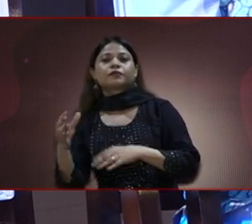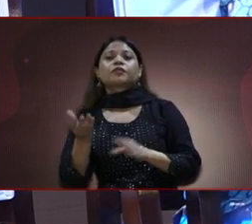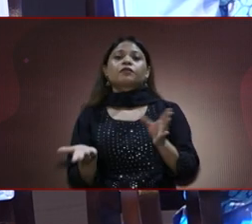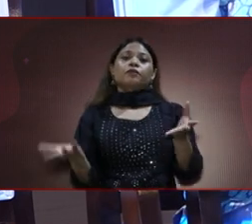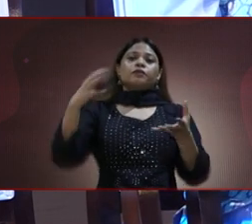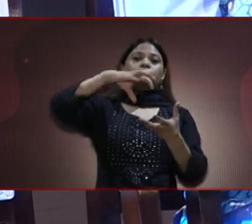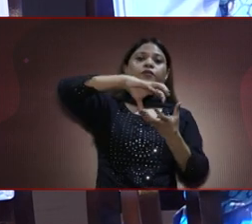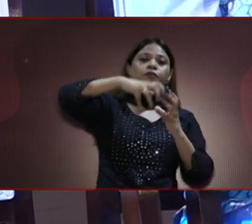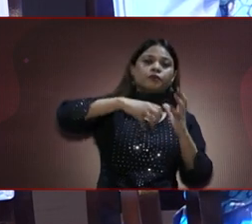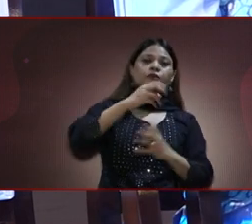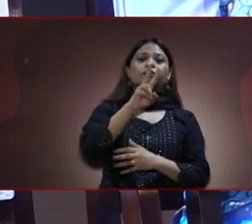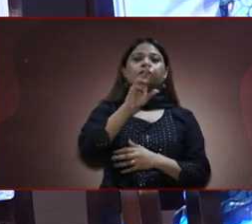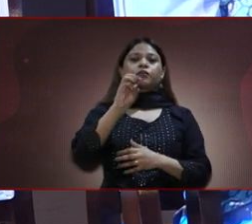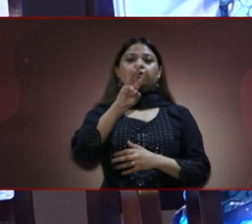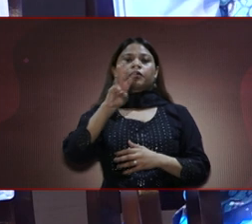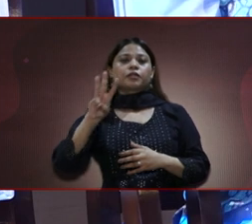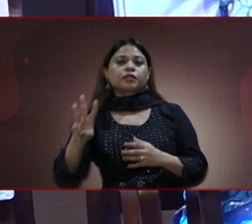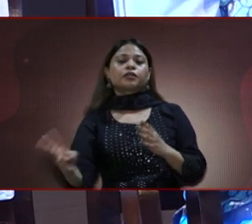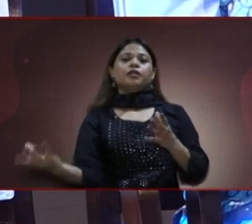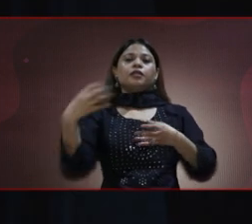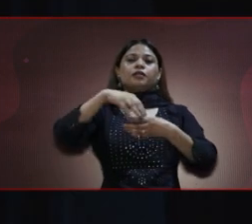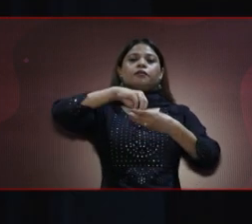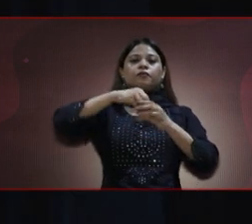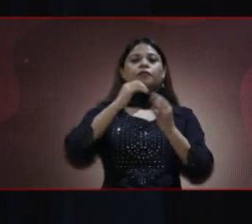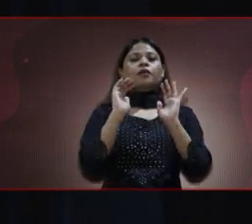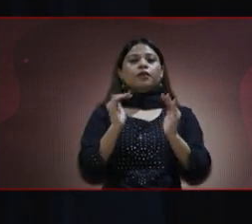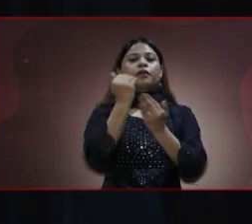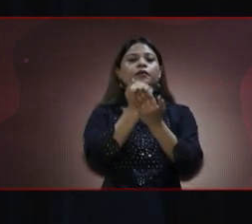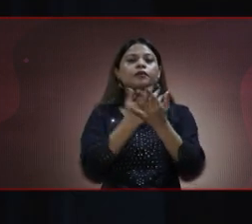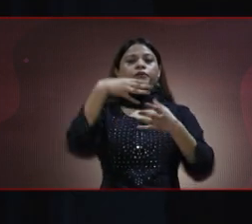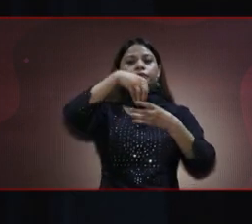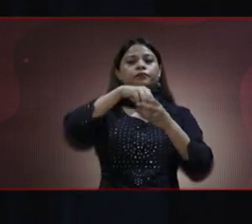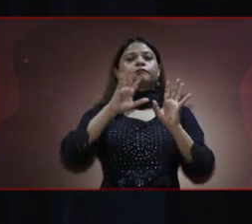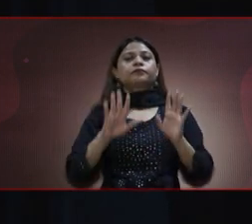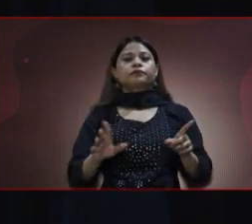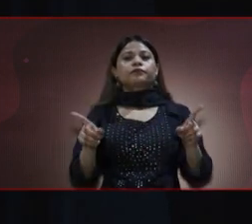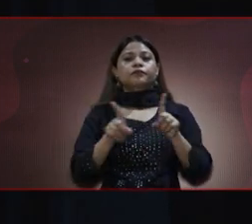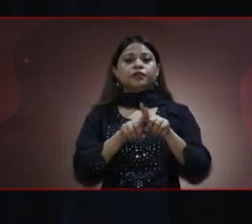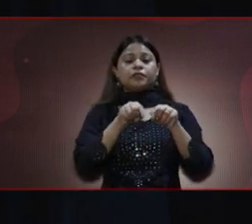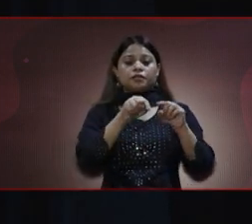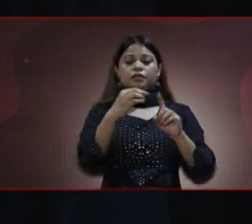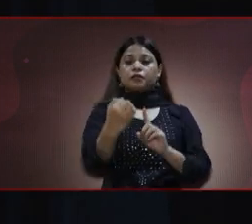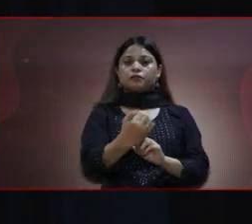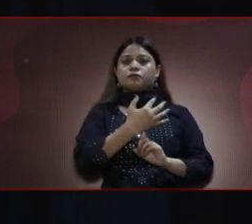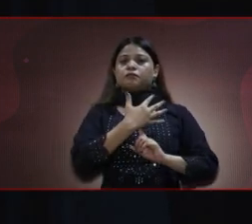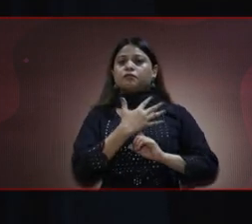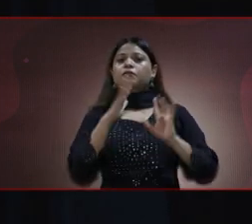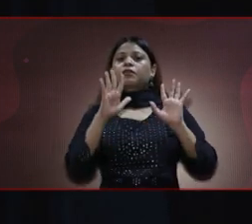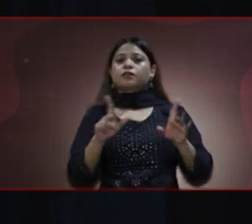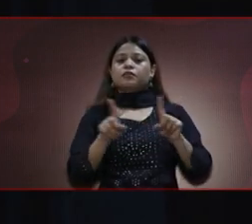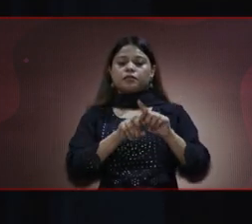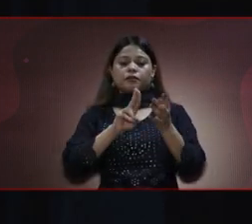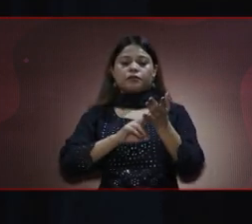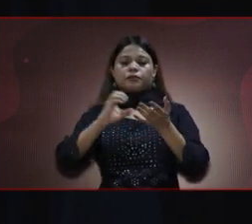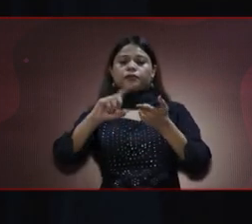के लिए इस पाठ्यक्रम को तैयार किया। इस पाठ्यक्रम से प्रेरित होकर के आज के दिन एनसीईआरटी के